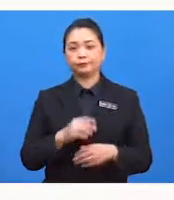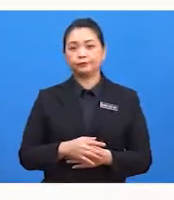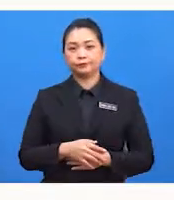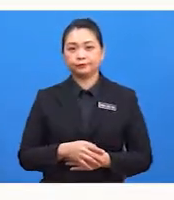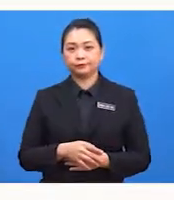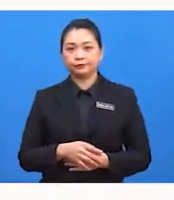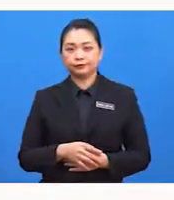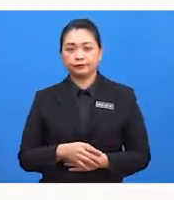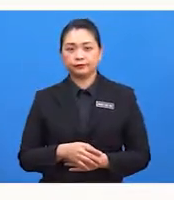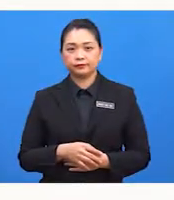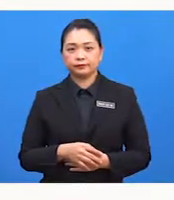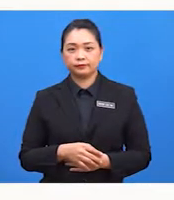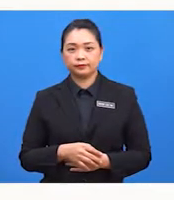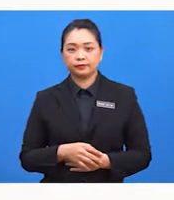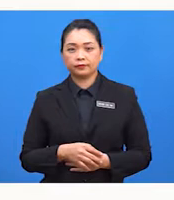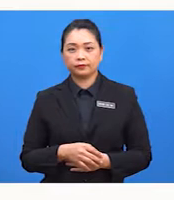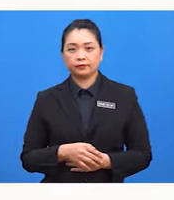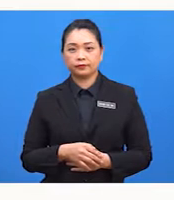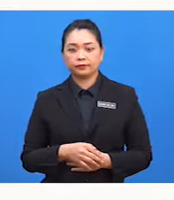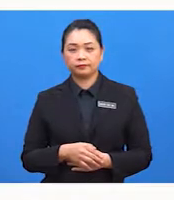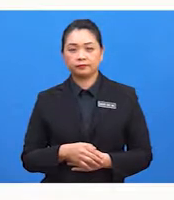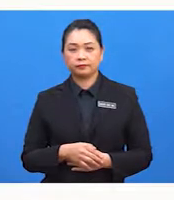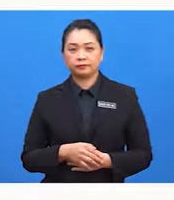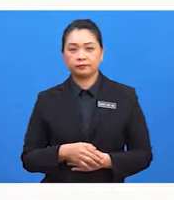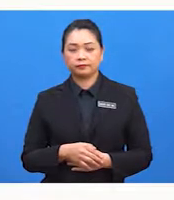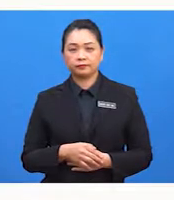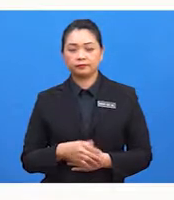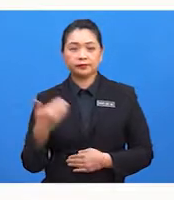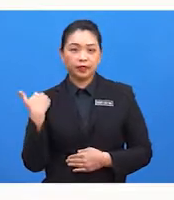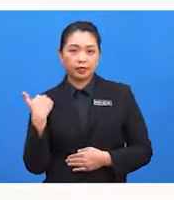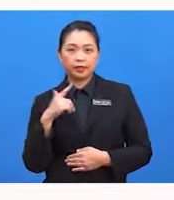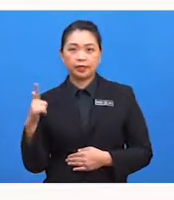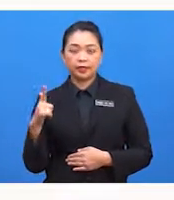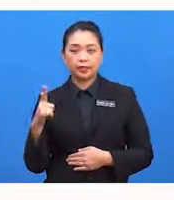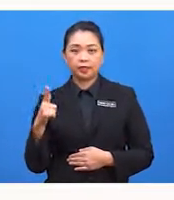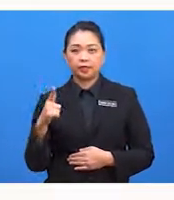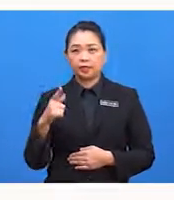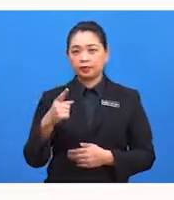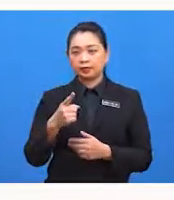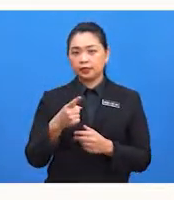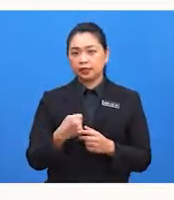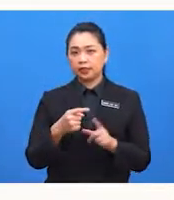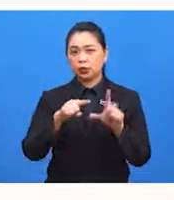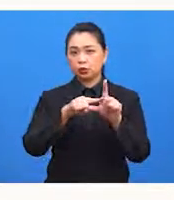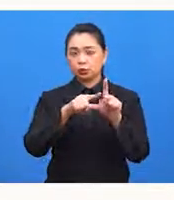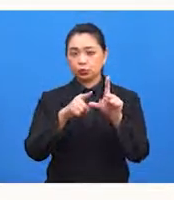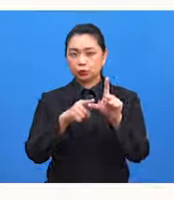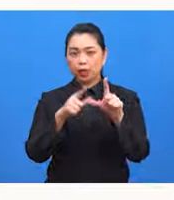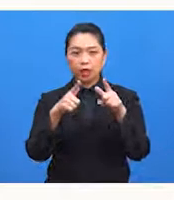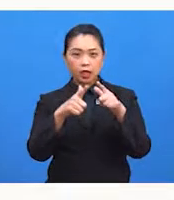ikan. Pandangan mata ikan adalah pandangan dari sudut lebar